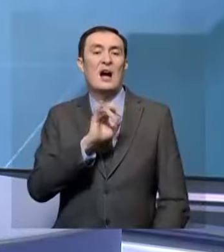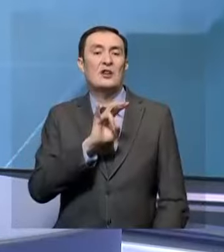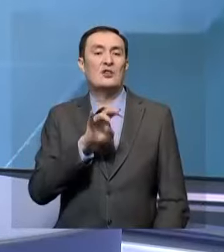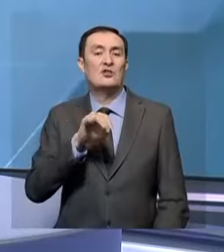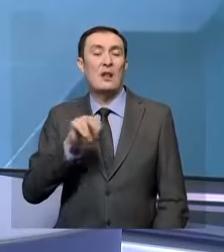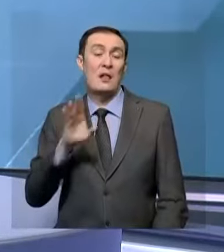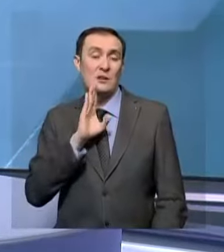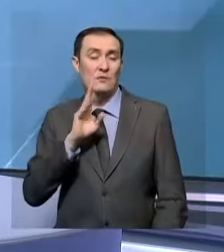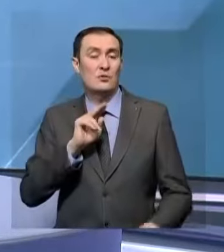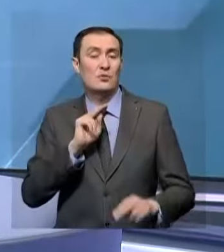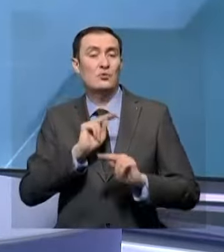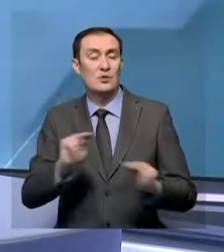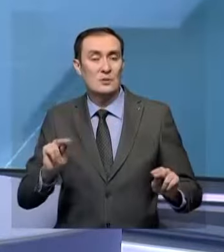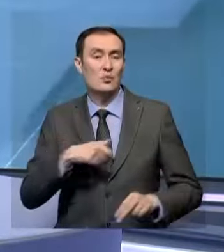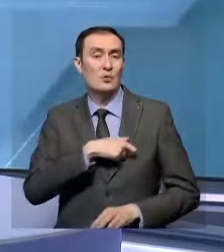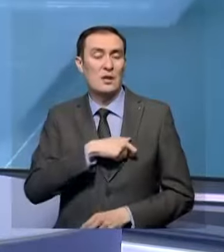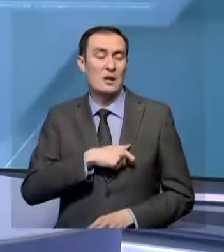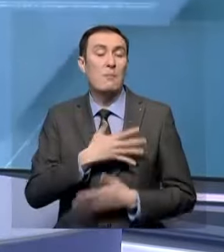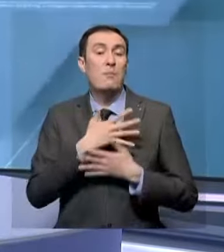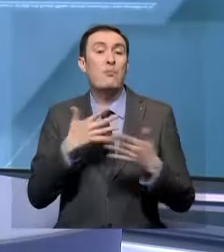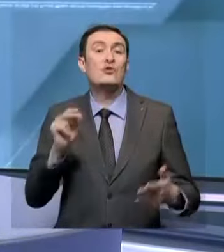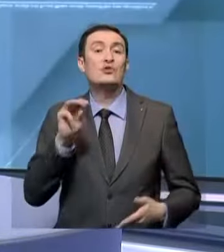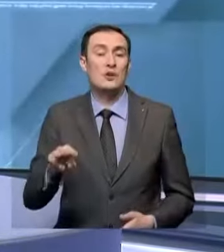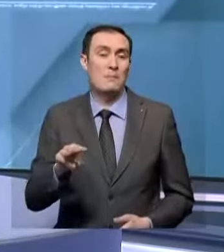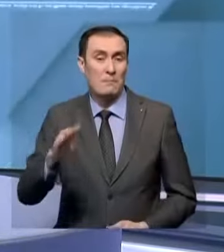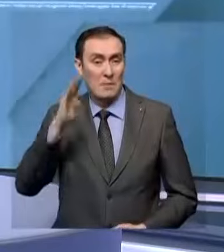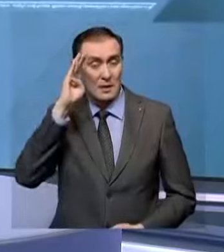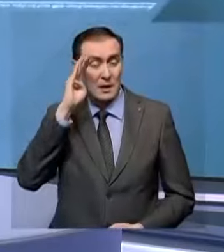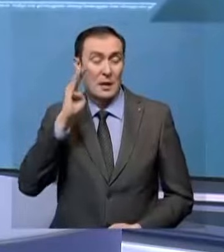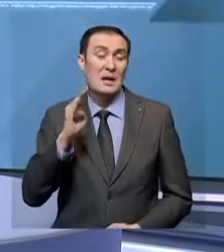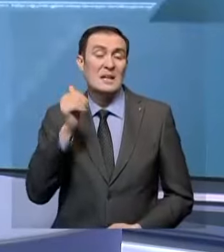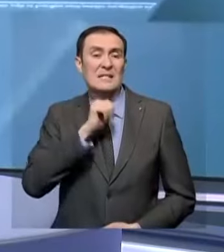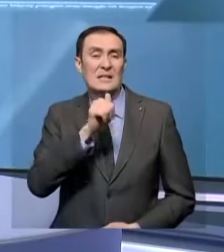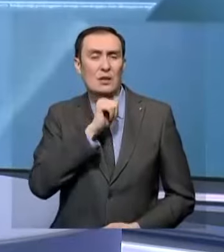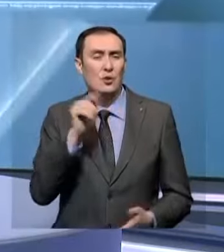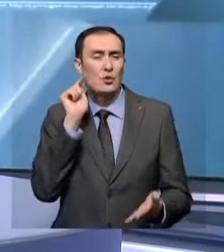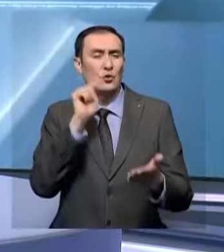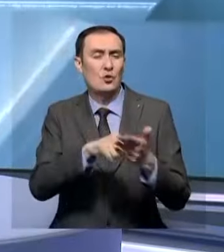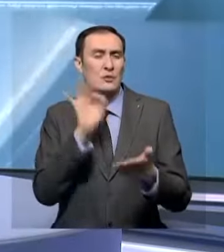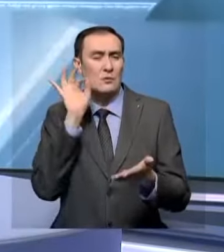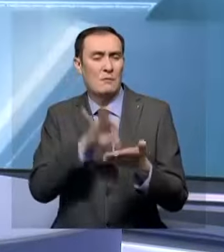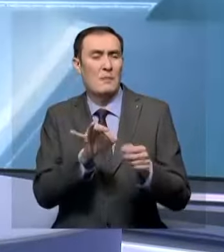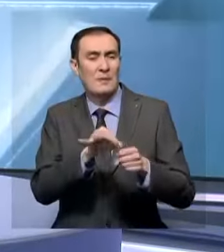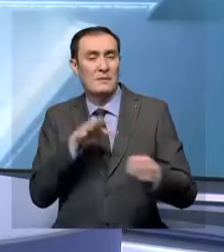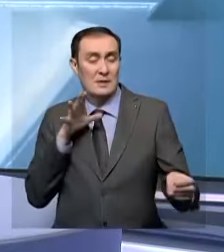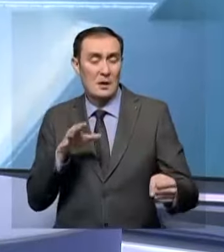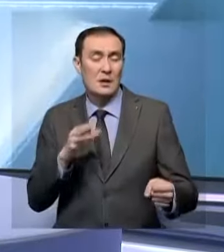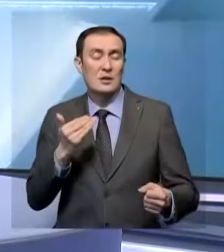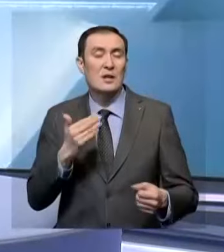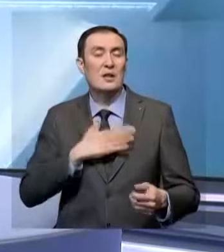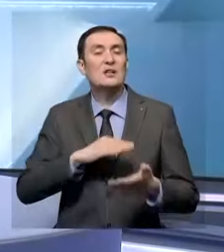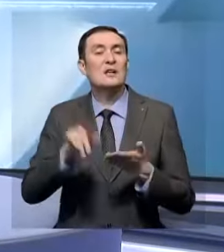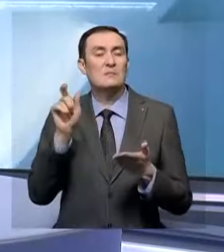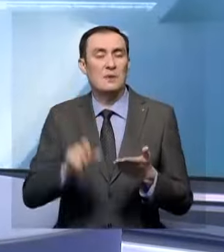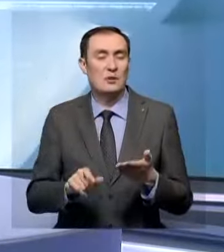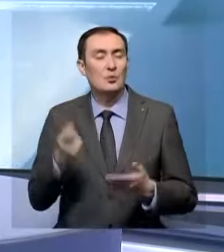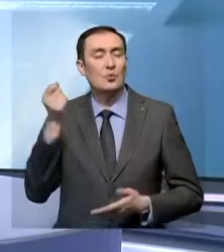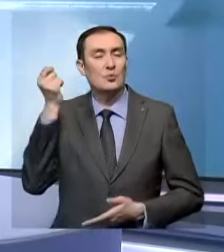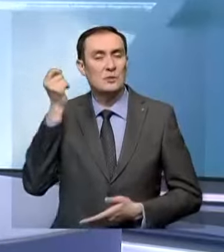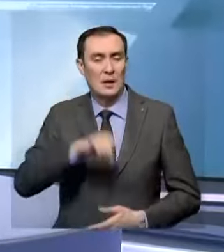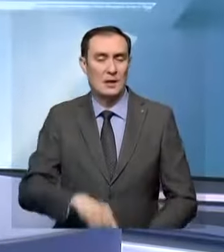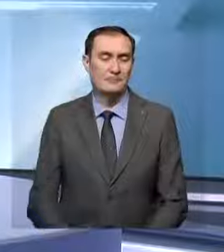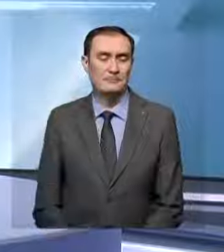Тарыца. Девушек-учениц у тренера гораздо больше, чем молодых людей. Секреты точного попадания в цель узнавала и наш корреспондент Ботагоз